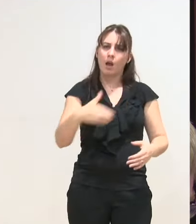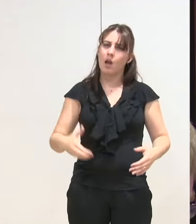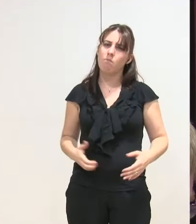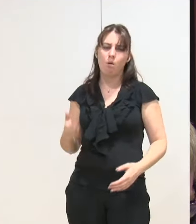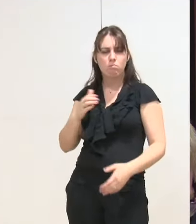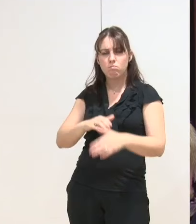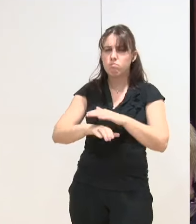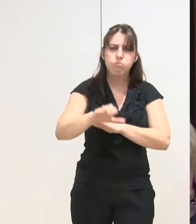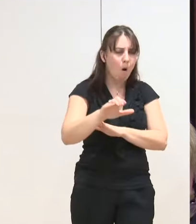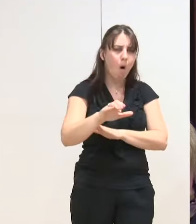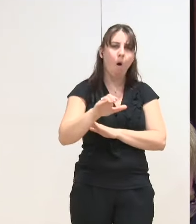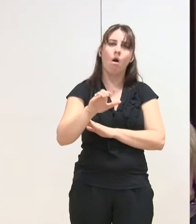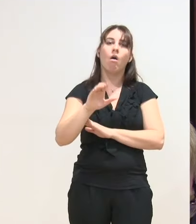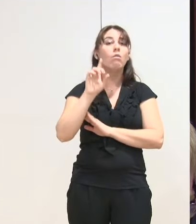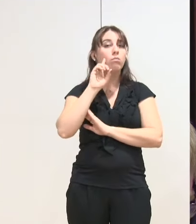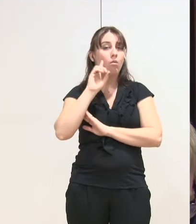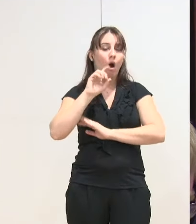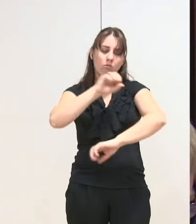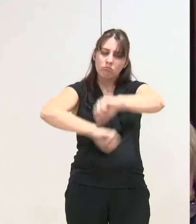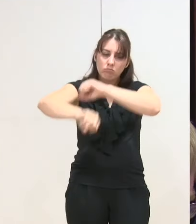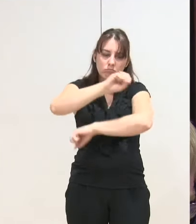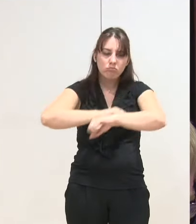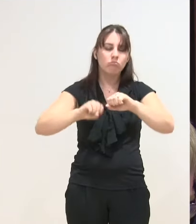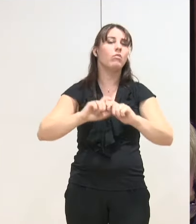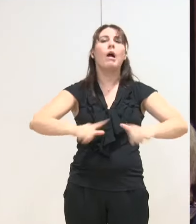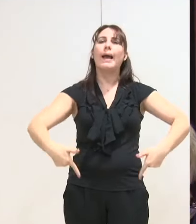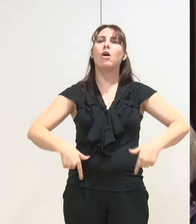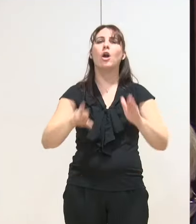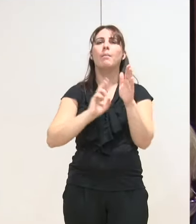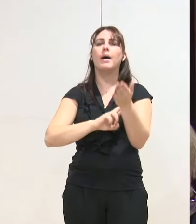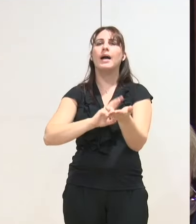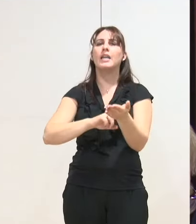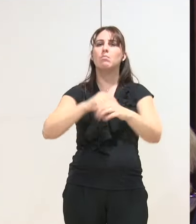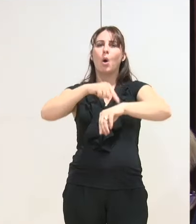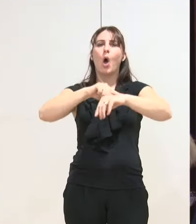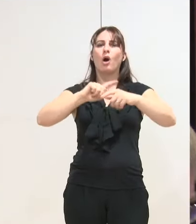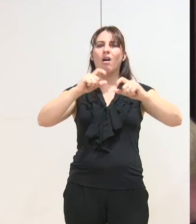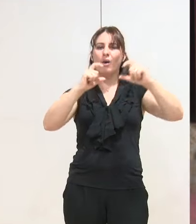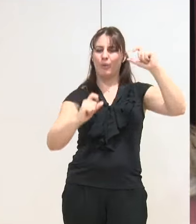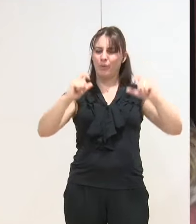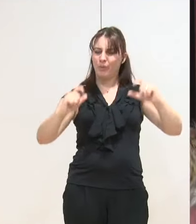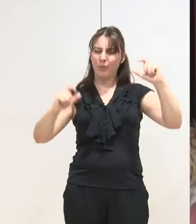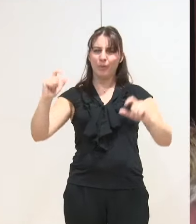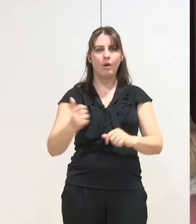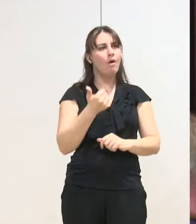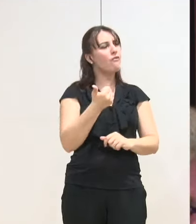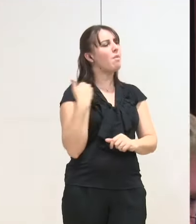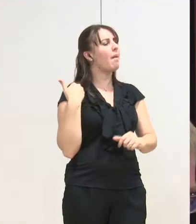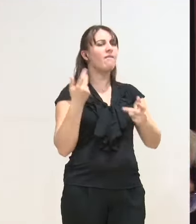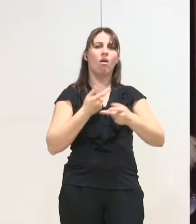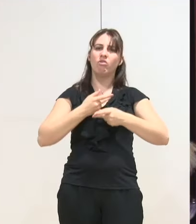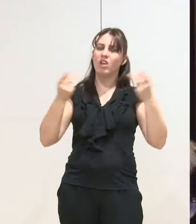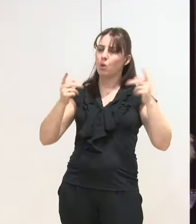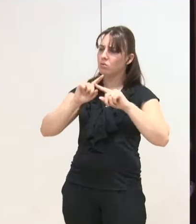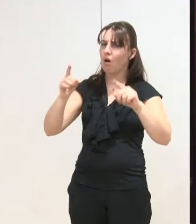pour mettre en pour mettre en œuvre la réforme des rythmes scolaires contradiction lorsque l'on voit que vous dénonciez l'absence de